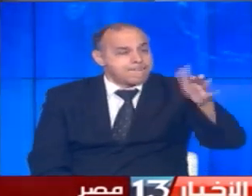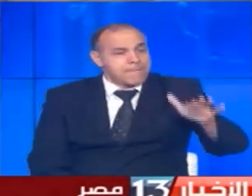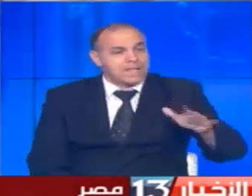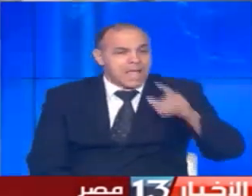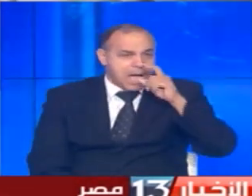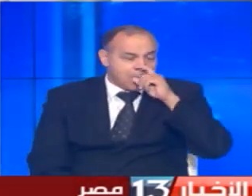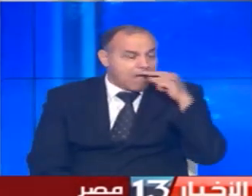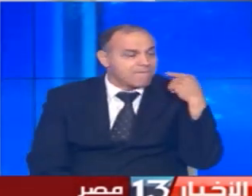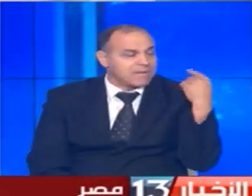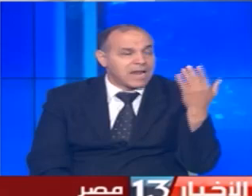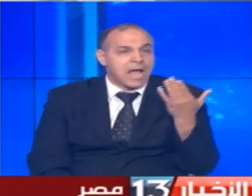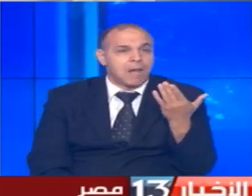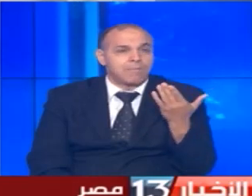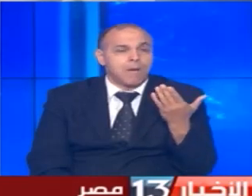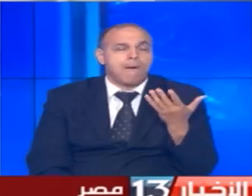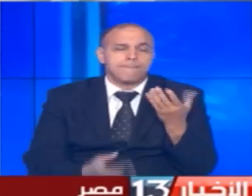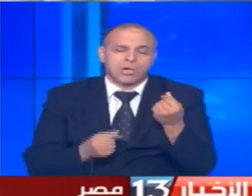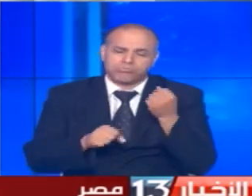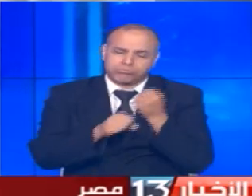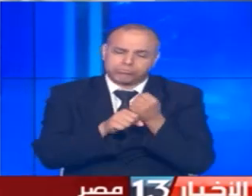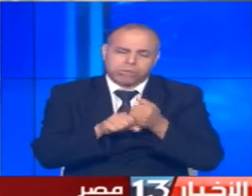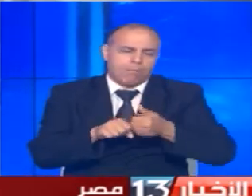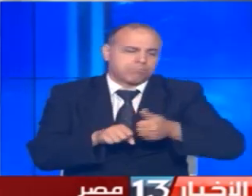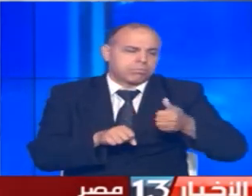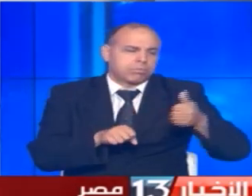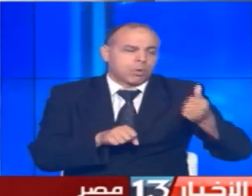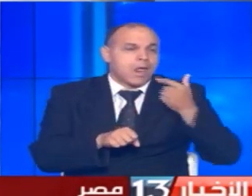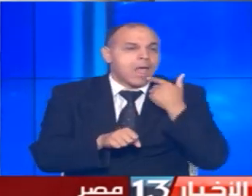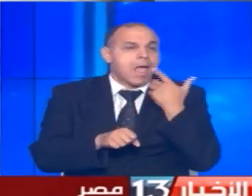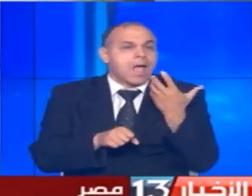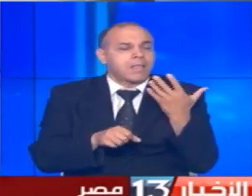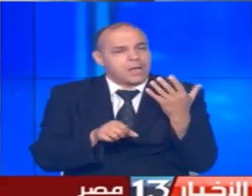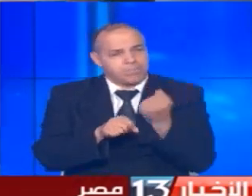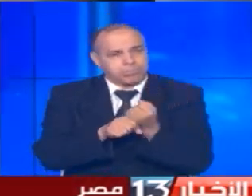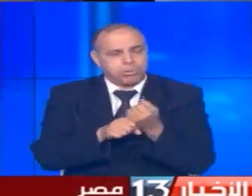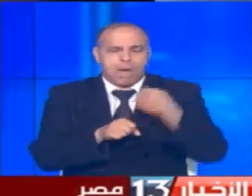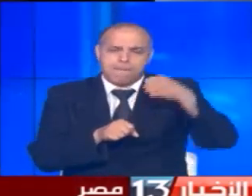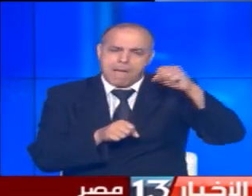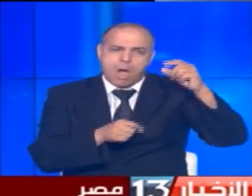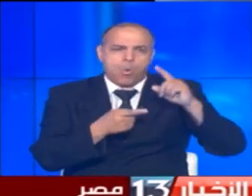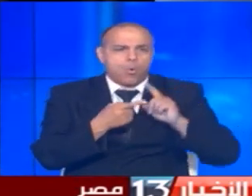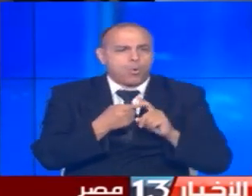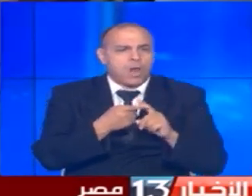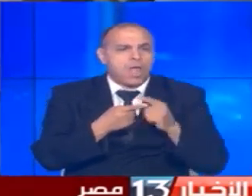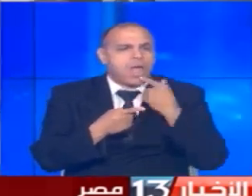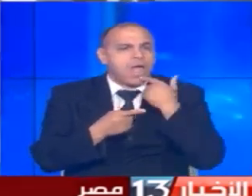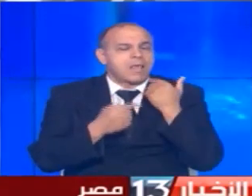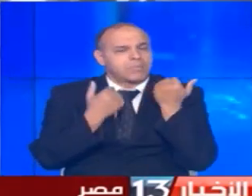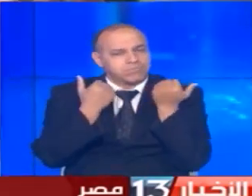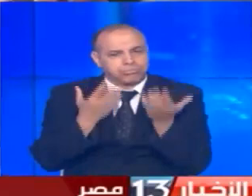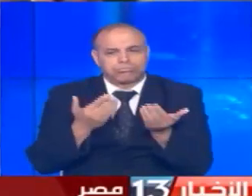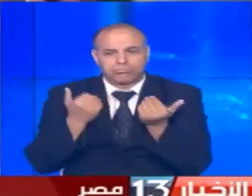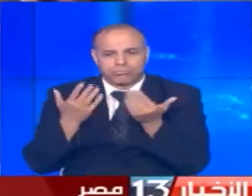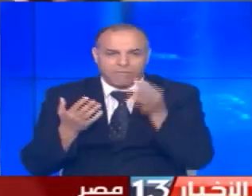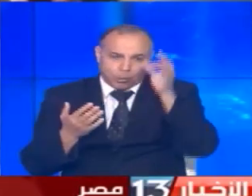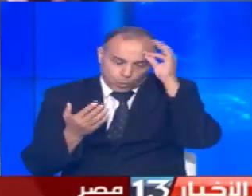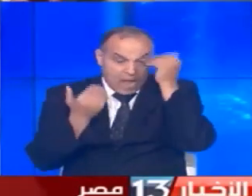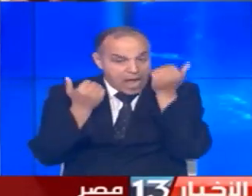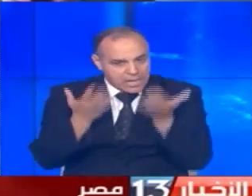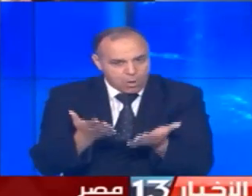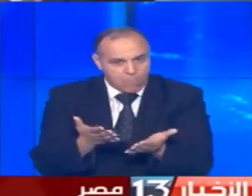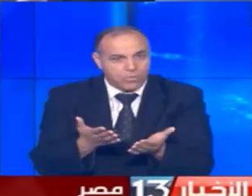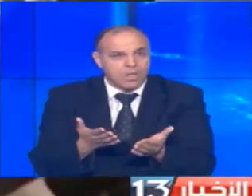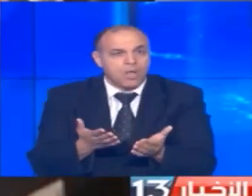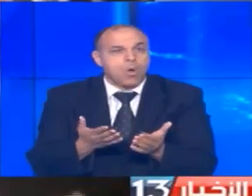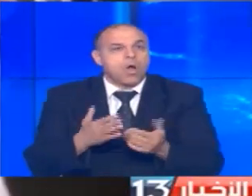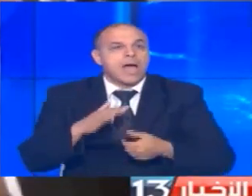العربية والعالمية زخما من الأعمال الناجحة، وحاز على تتويجات من بينها التكريم الذي ناله في تونس، حيث